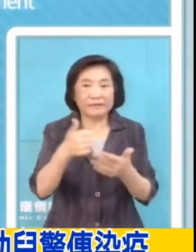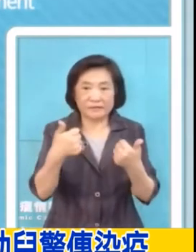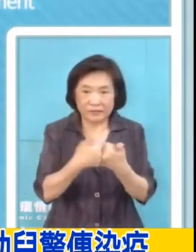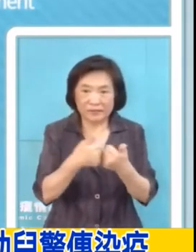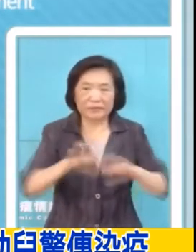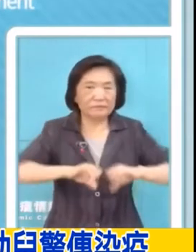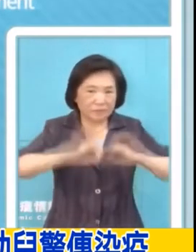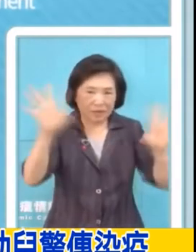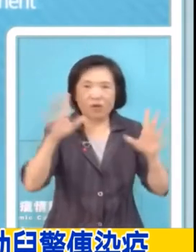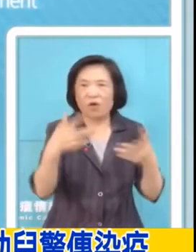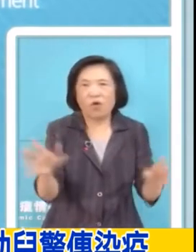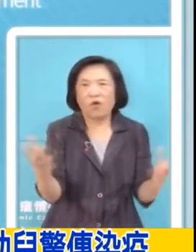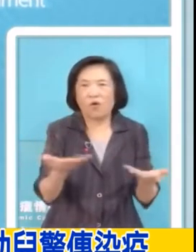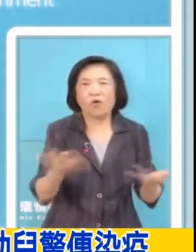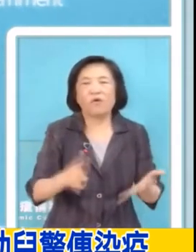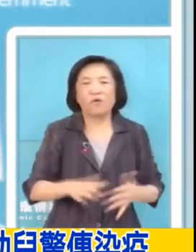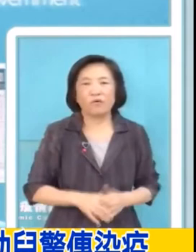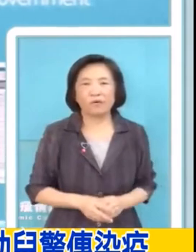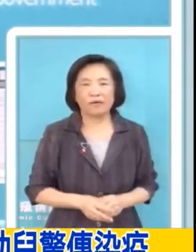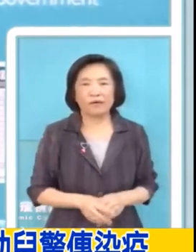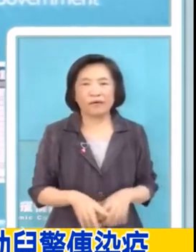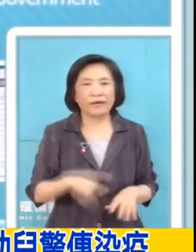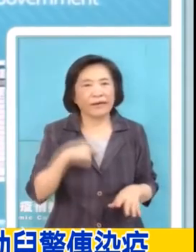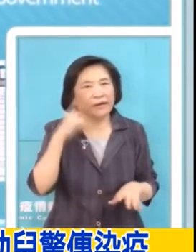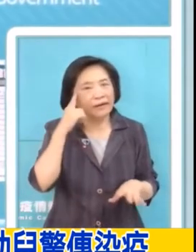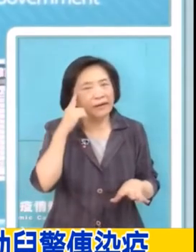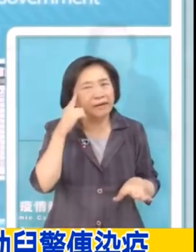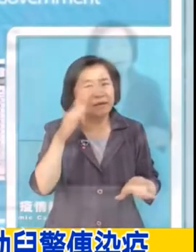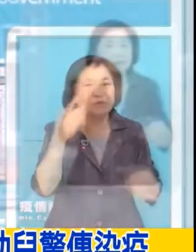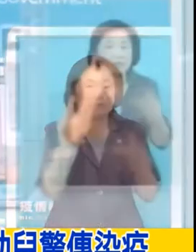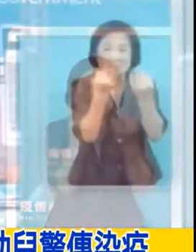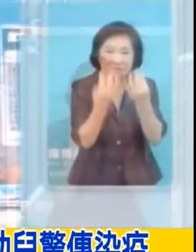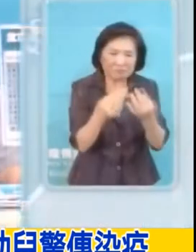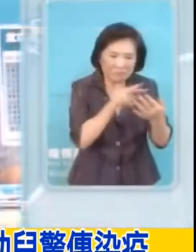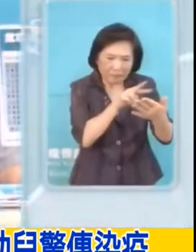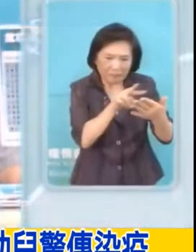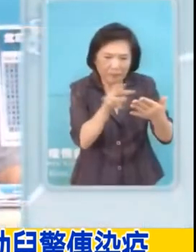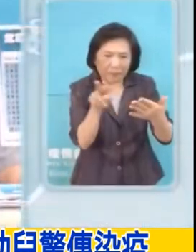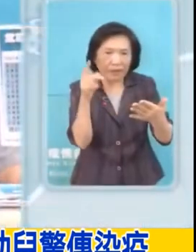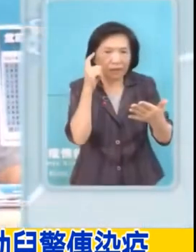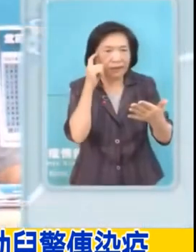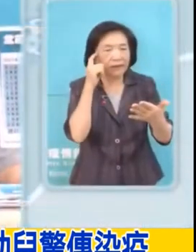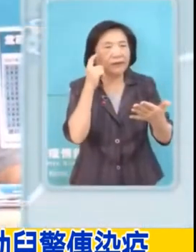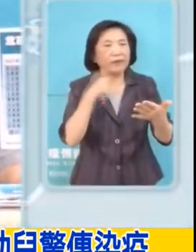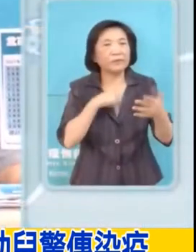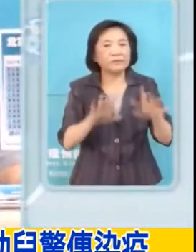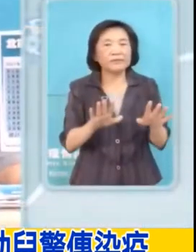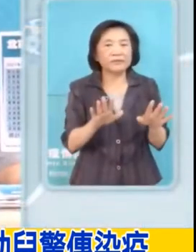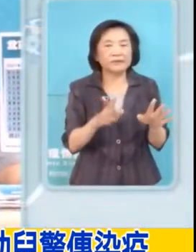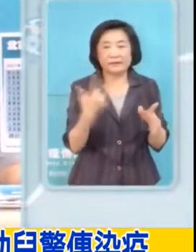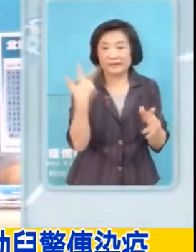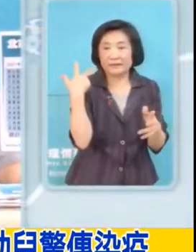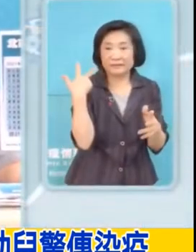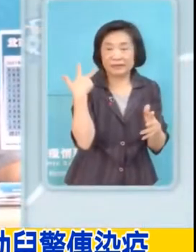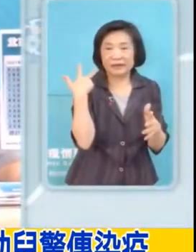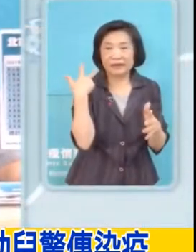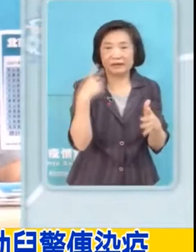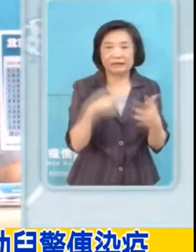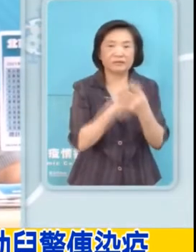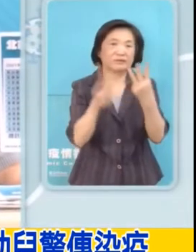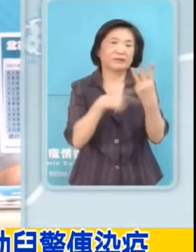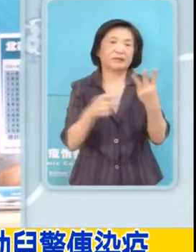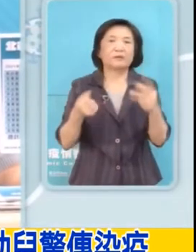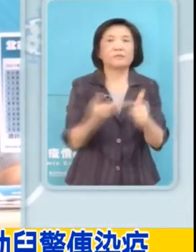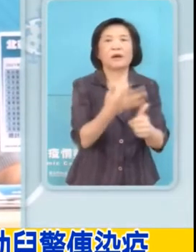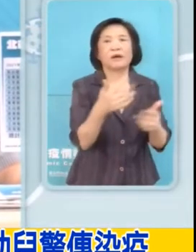事情要报告。的确没有错，如果只看数字的话，你知道我们这个上个礼拜才三个感